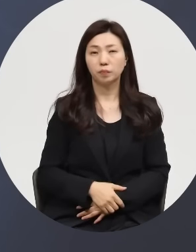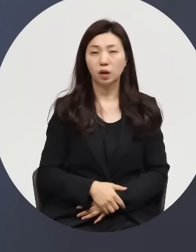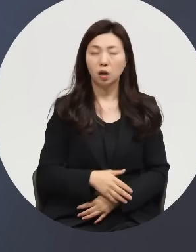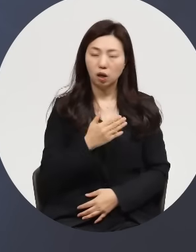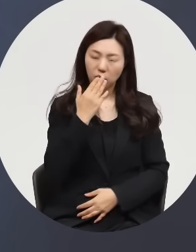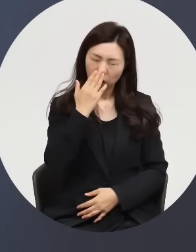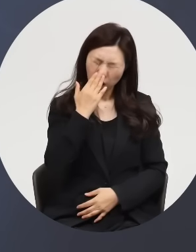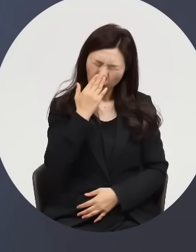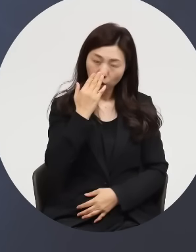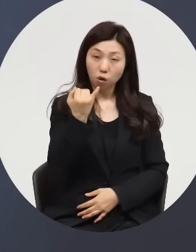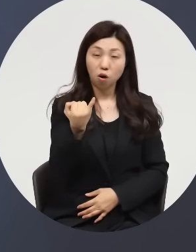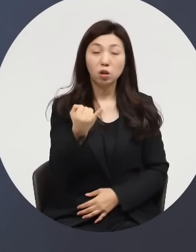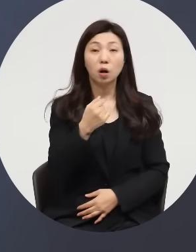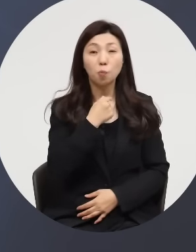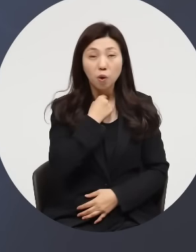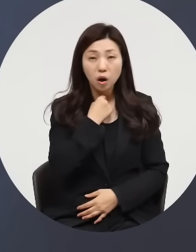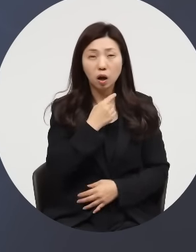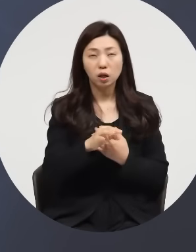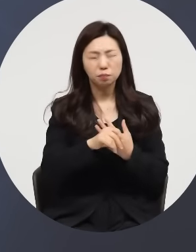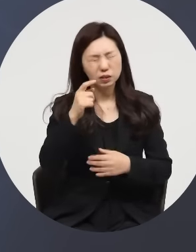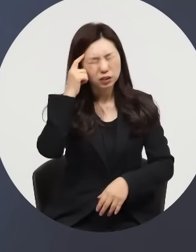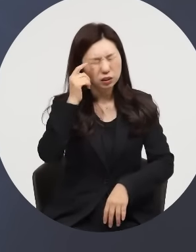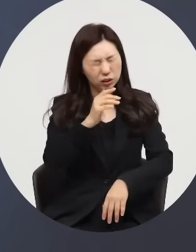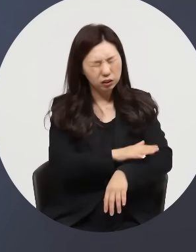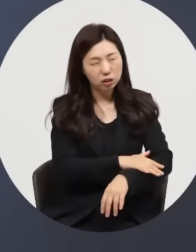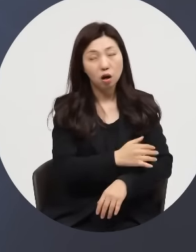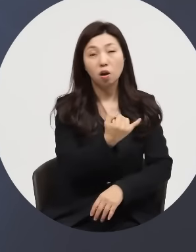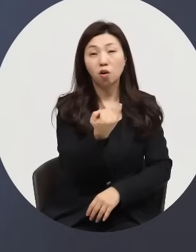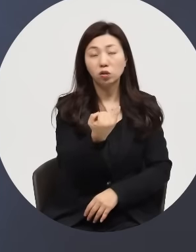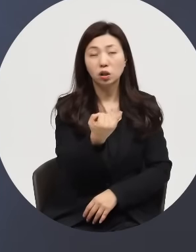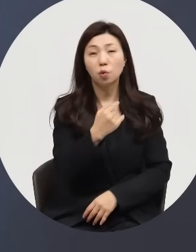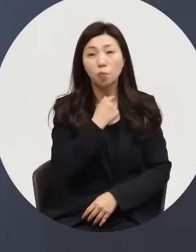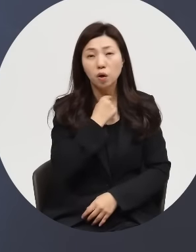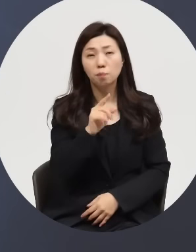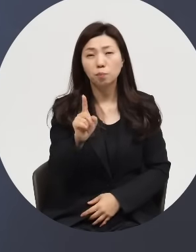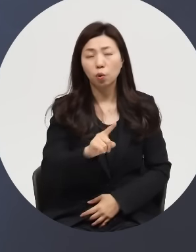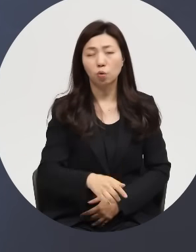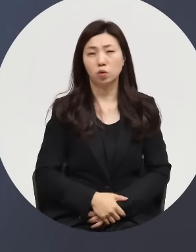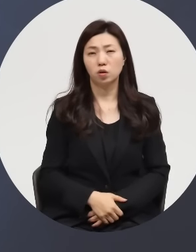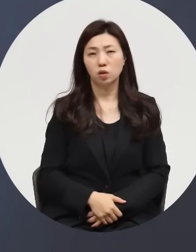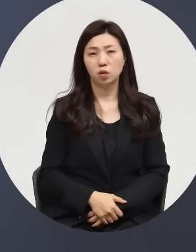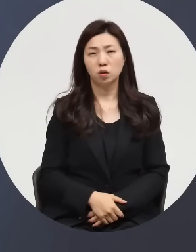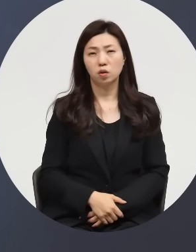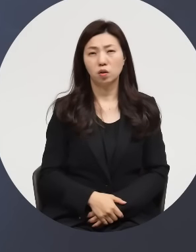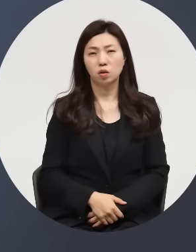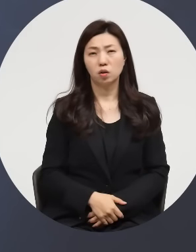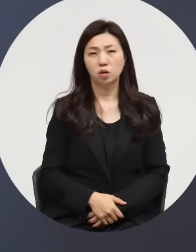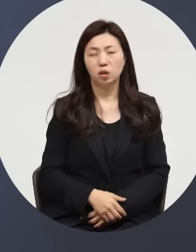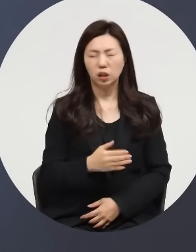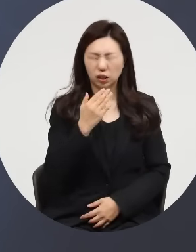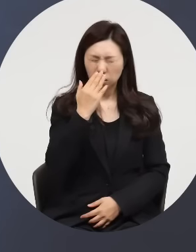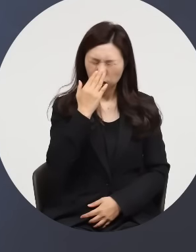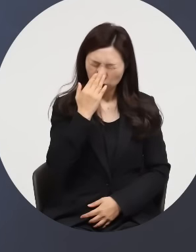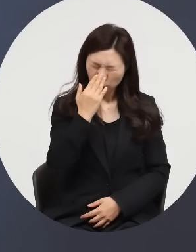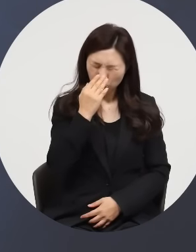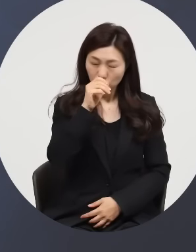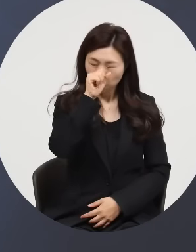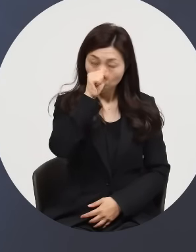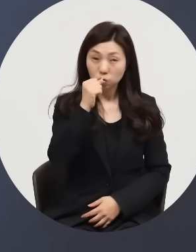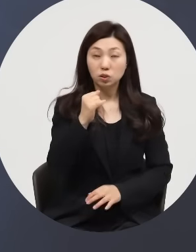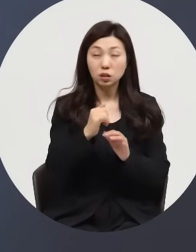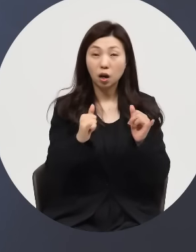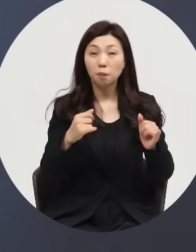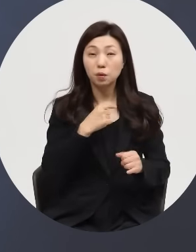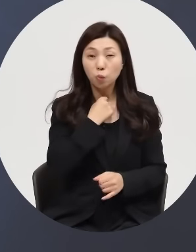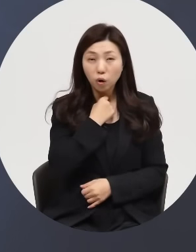그러니 착한 여자가 될래, 지혜로운 여자가 될래, 착한 처녀가 될래, 지혜로운 처녀가 될래, 착한 사람이